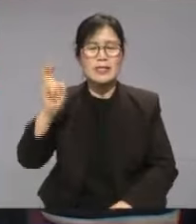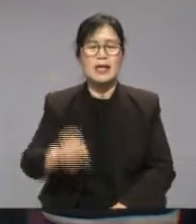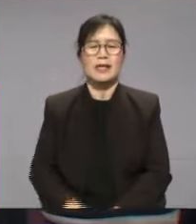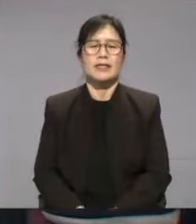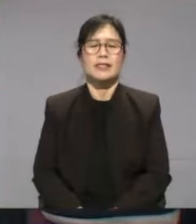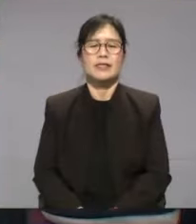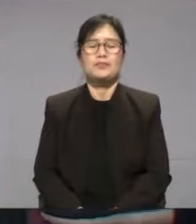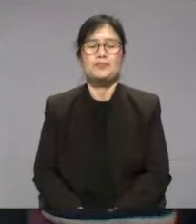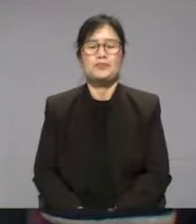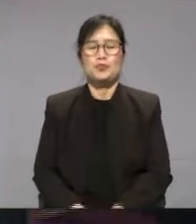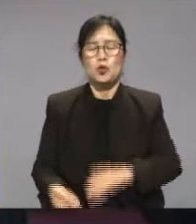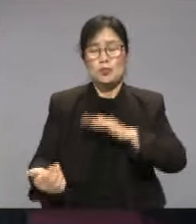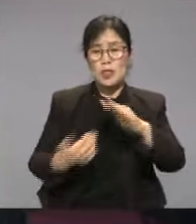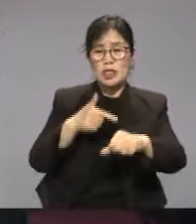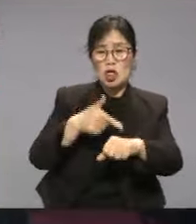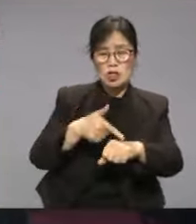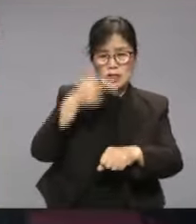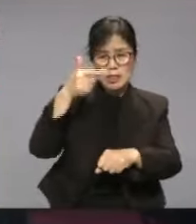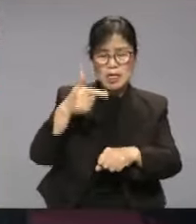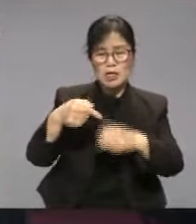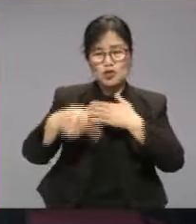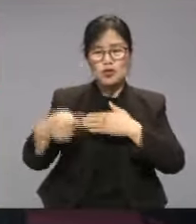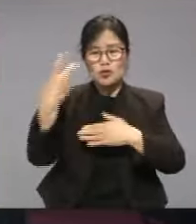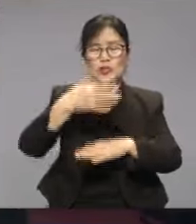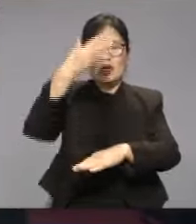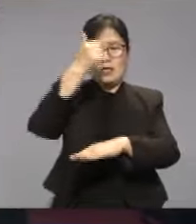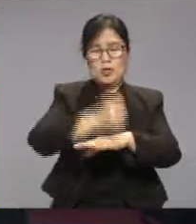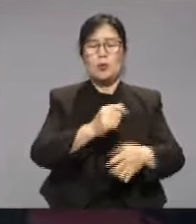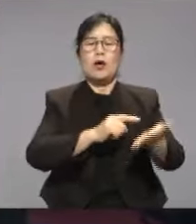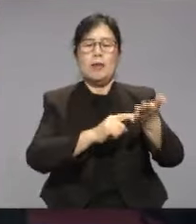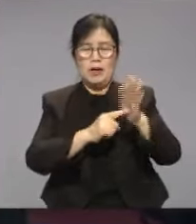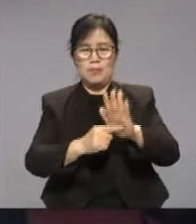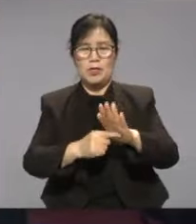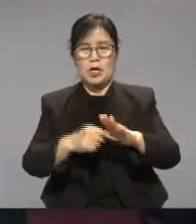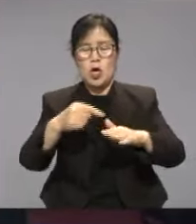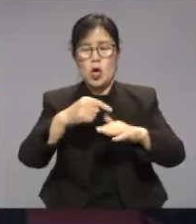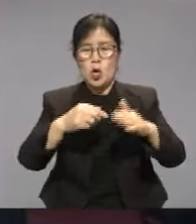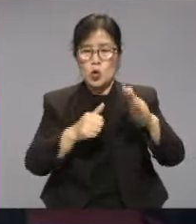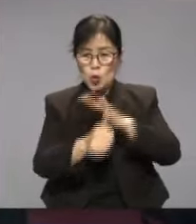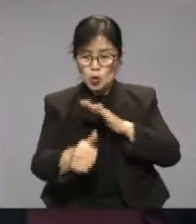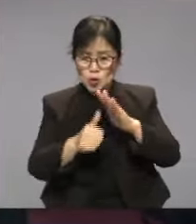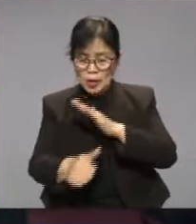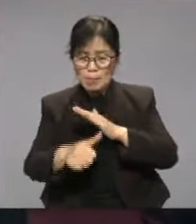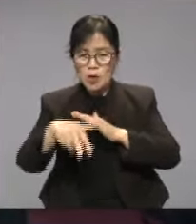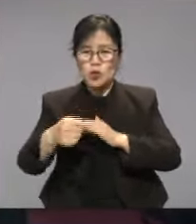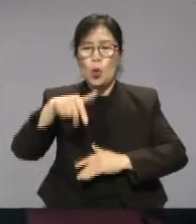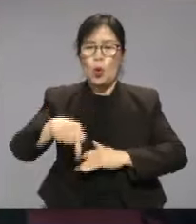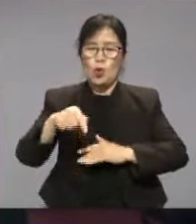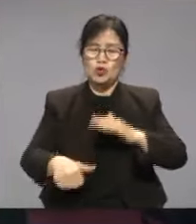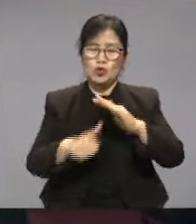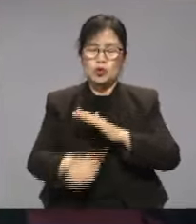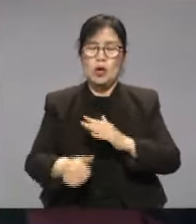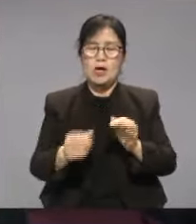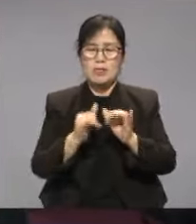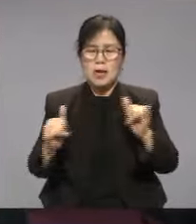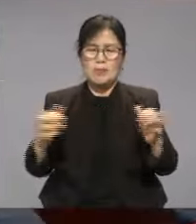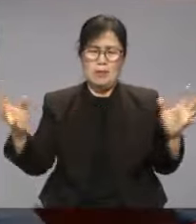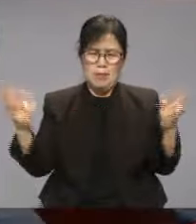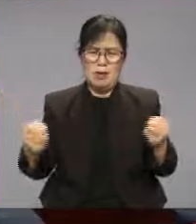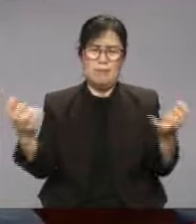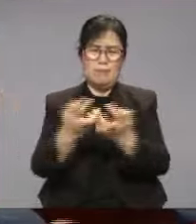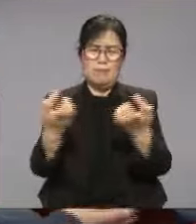네, 조금 전인 저녁 6시쯤 출구조사 결과가 발표되면서 조국 대표를 비롯해 이곳은 굉장히 많은 사람들을